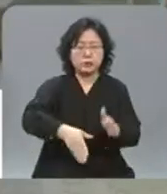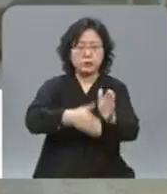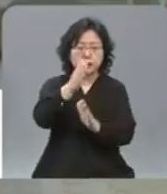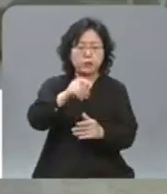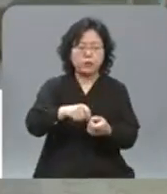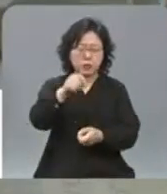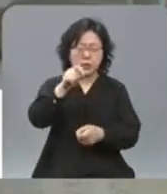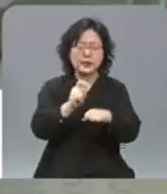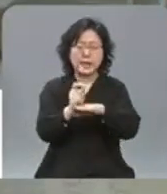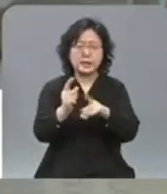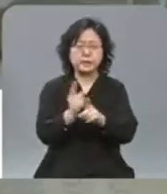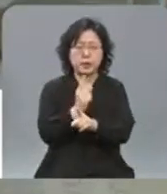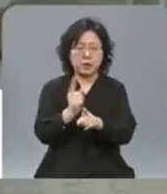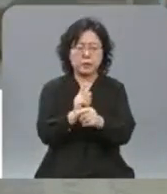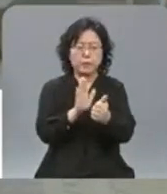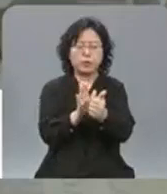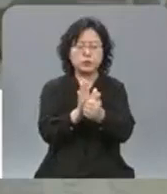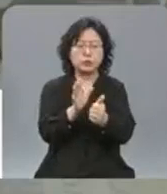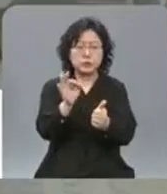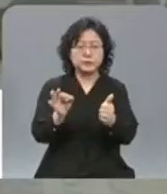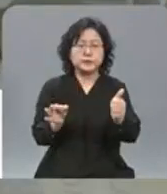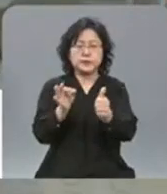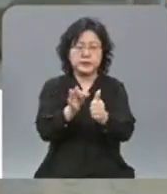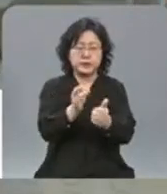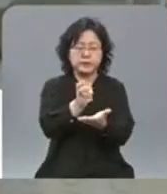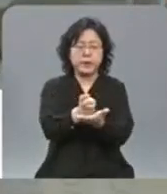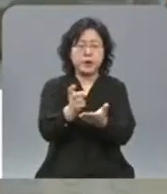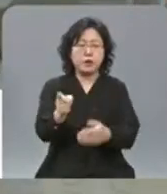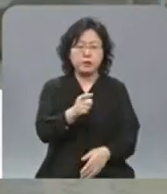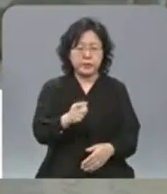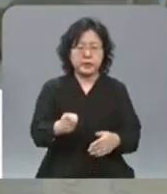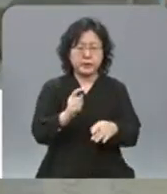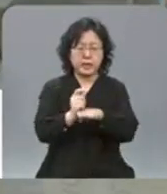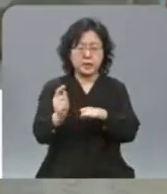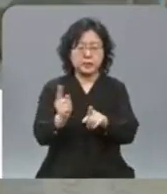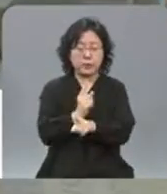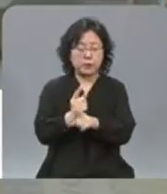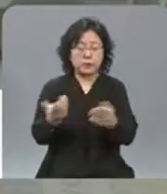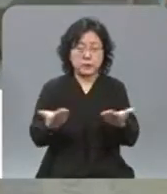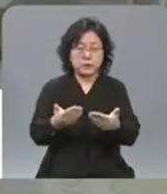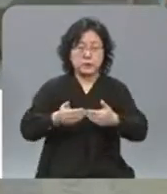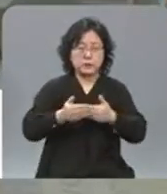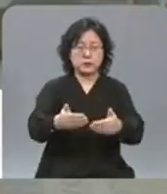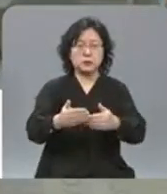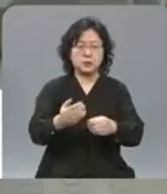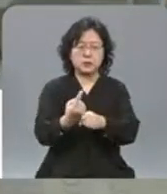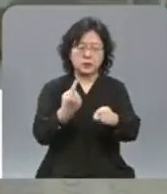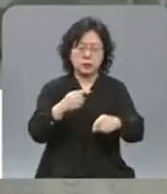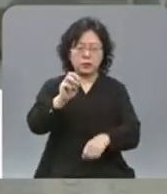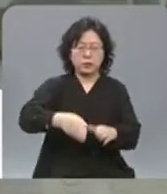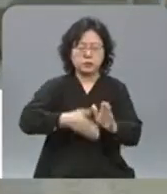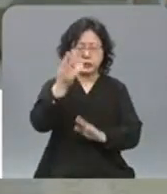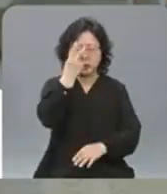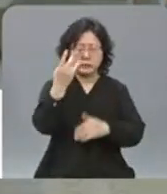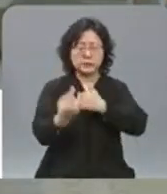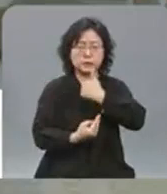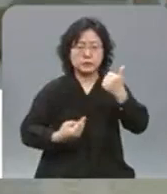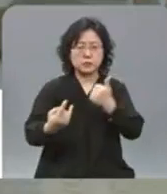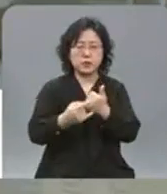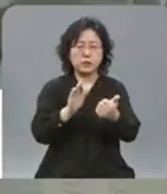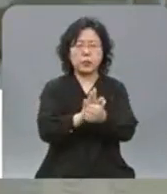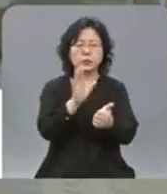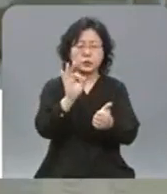광주시가 노후 택시 교체 보조금을 지급하는 법인택시 선진화 사업을 진행했는데요. 지난해 광주시